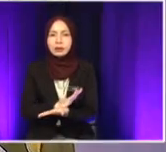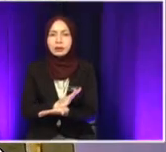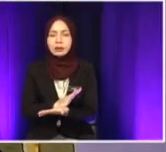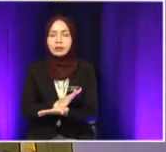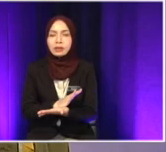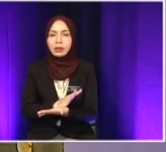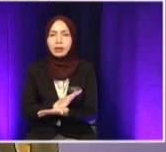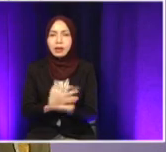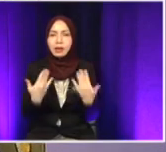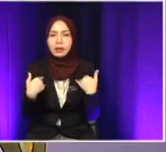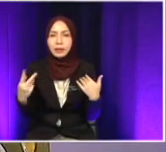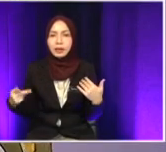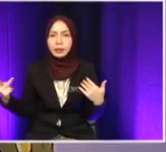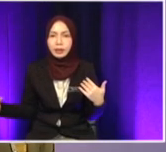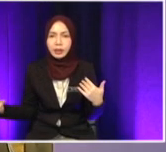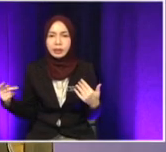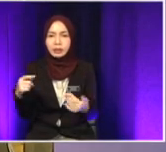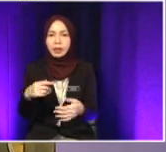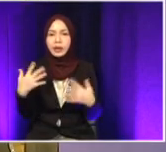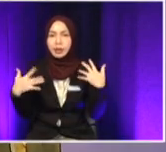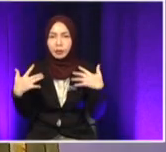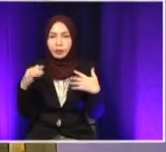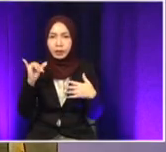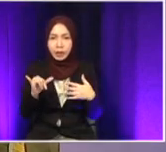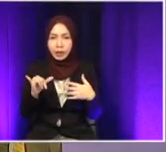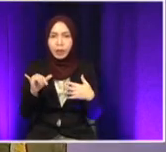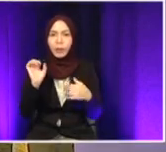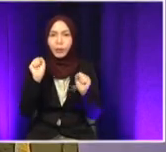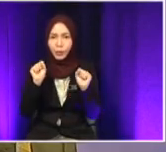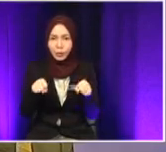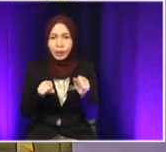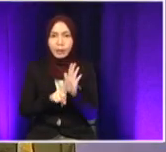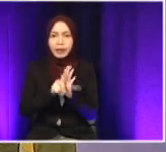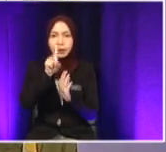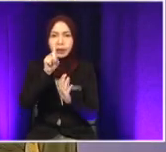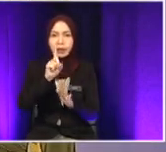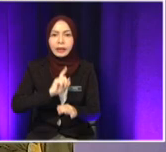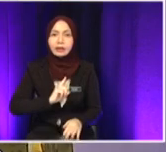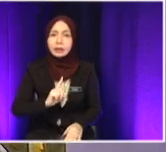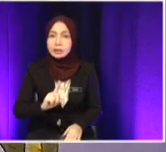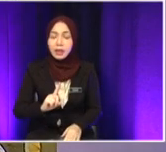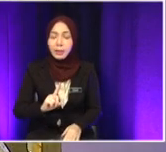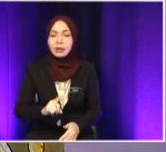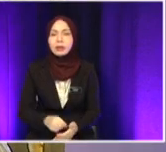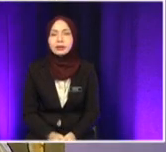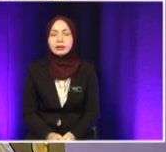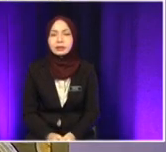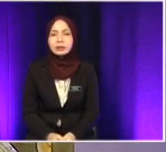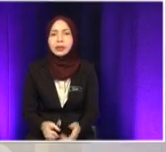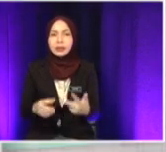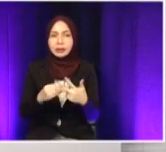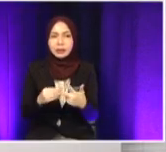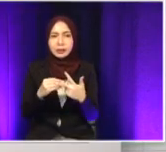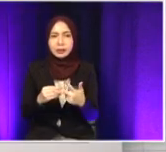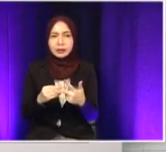ibadah kan Nah daripada hiburan saja sebenarnya Oke boleh nih Yang ketiga bagaimana menghasilkan